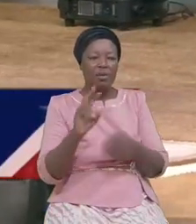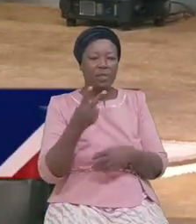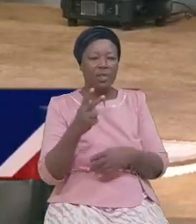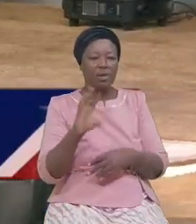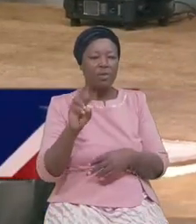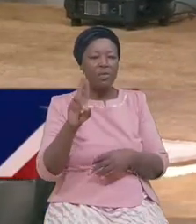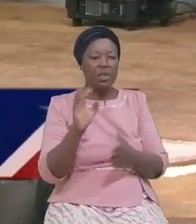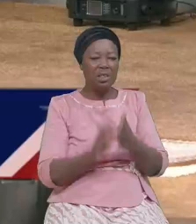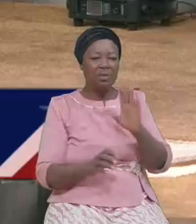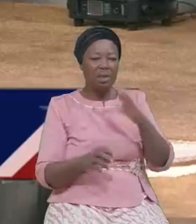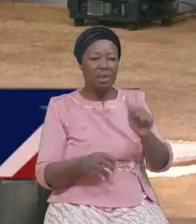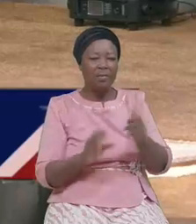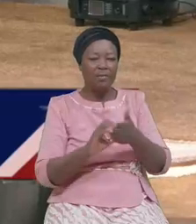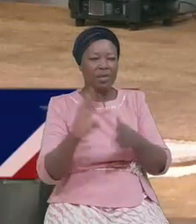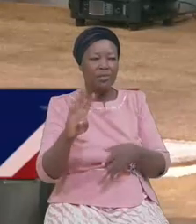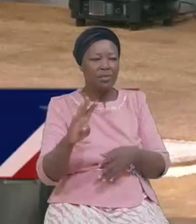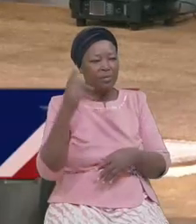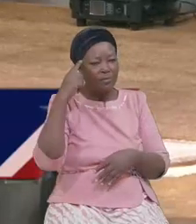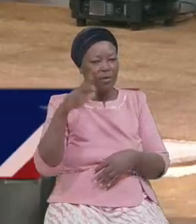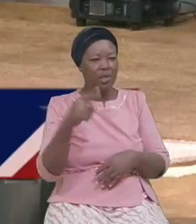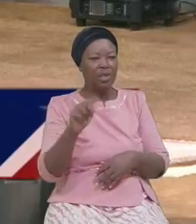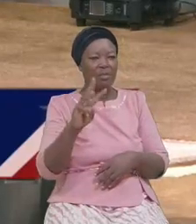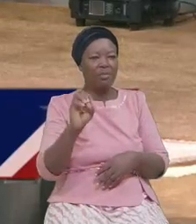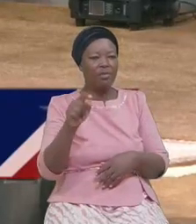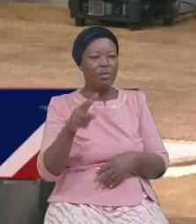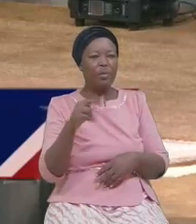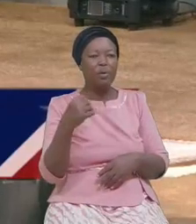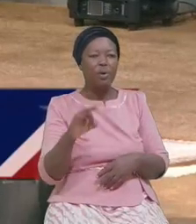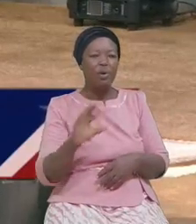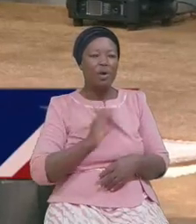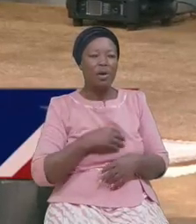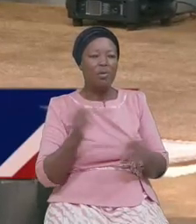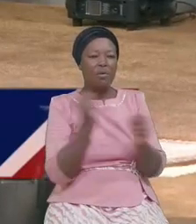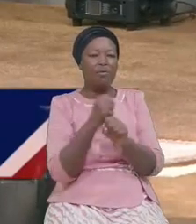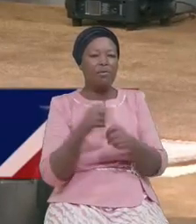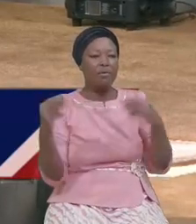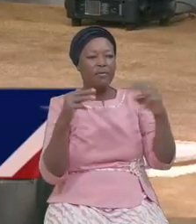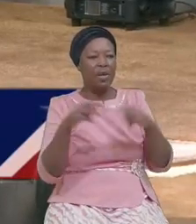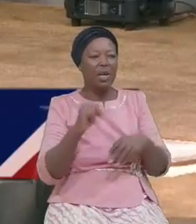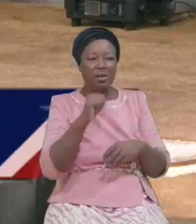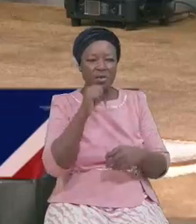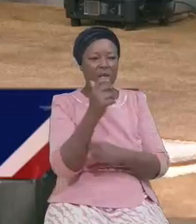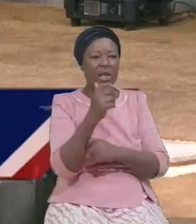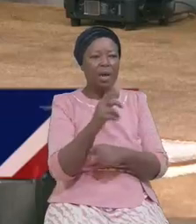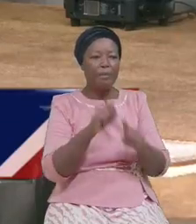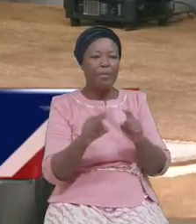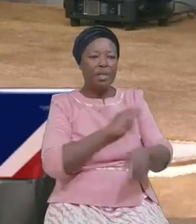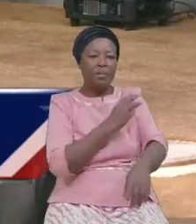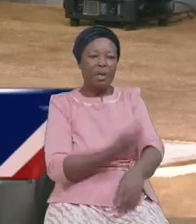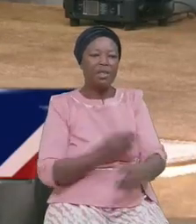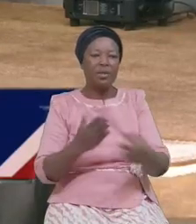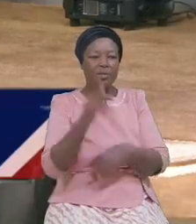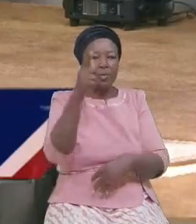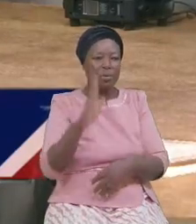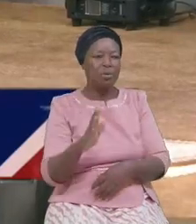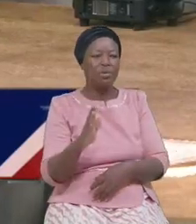2 Corinthiens 10 verset 4, car les âmes avec lesquelles nous combattons ne sont pas charnelles, mais elles sont puissantes par la vertu de Dieu. Les âmes que nous avons ne sont pas